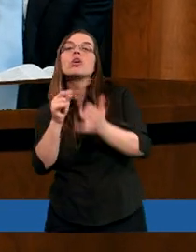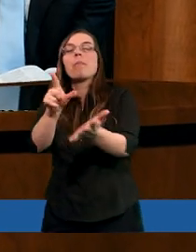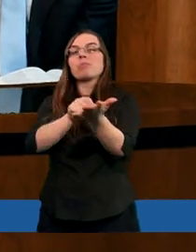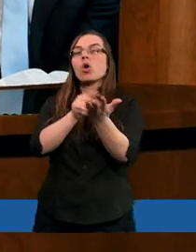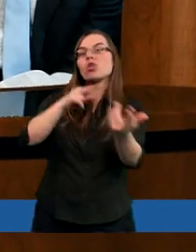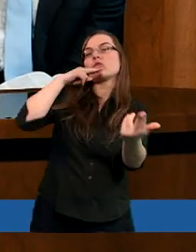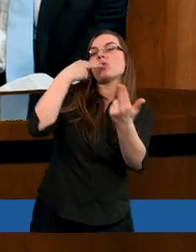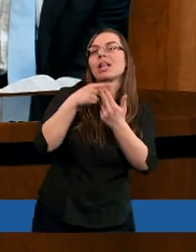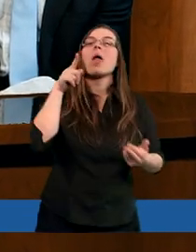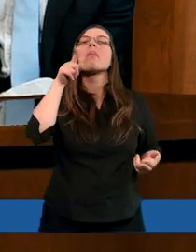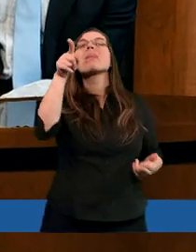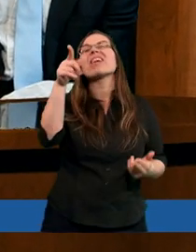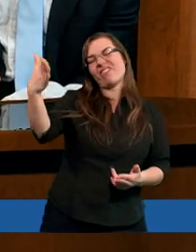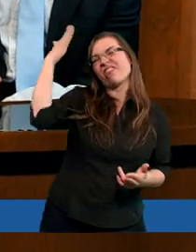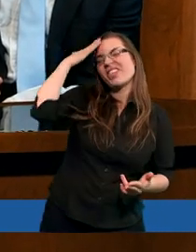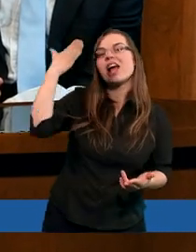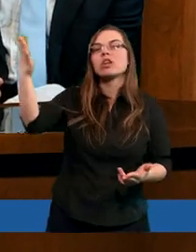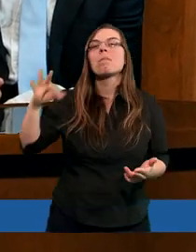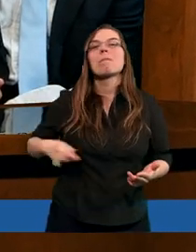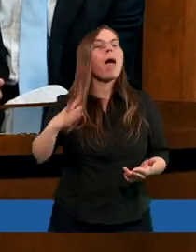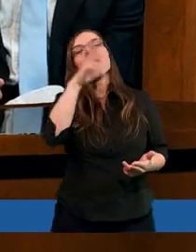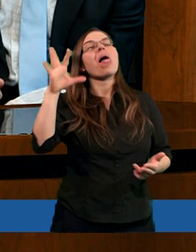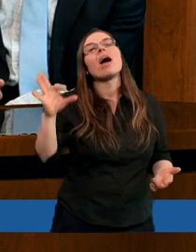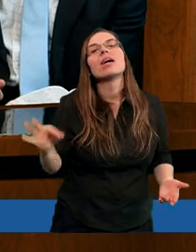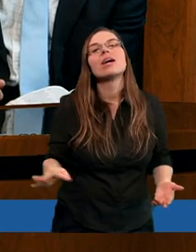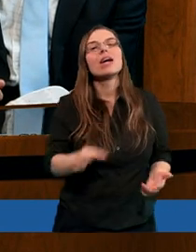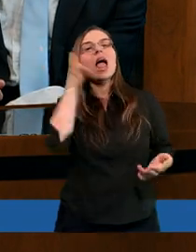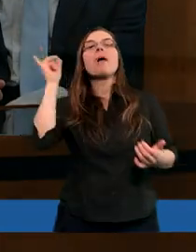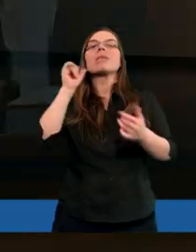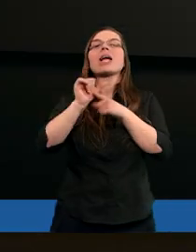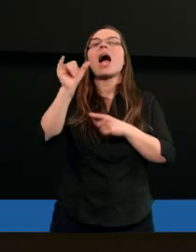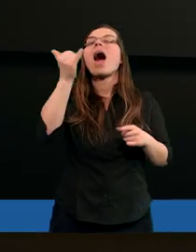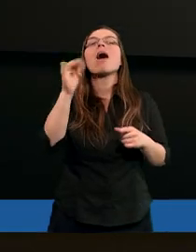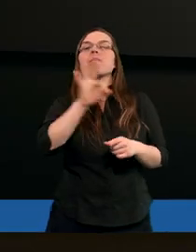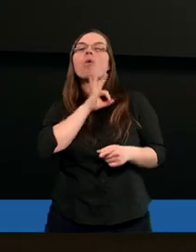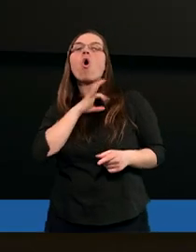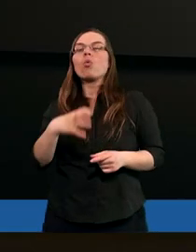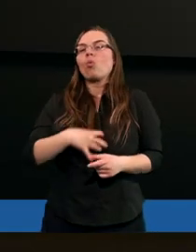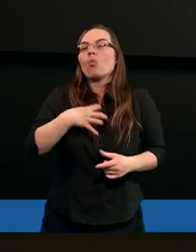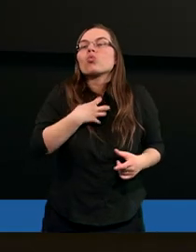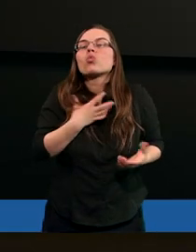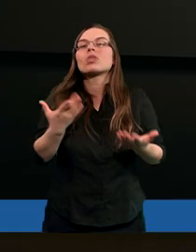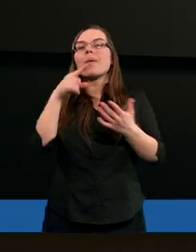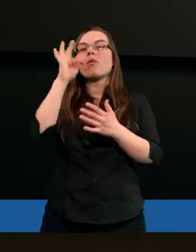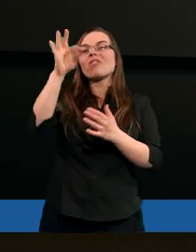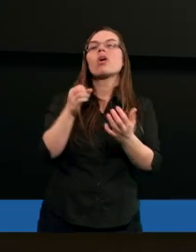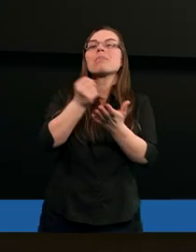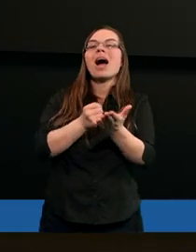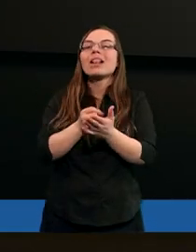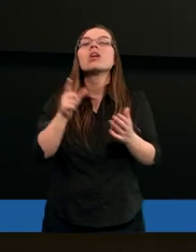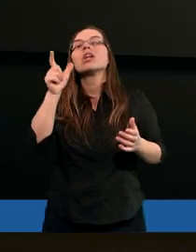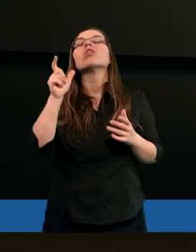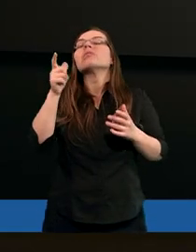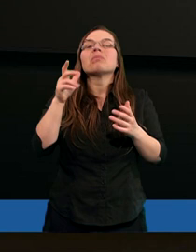odpowiedział, ty wiesz, Panie, ty wiesz najlepiej, jakie jest moje uczucie pod twoim adresem, no to